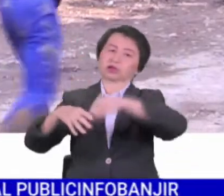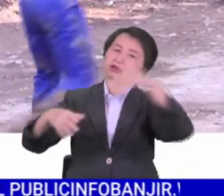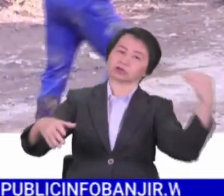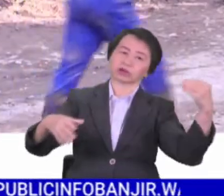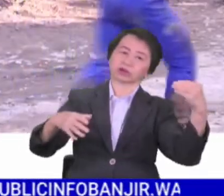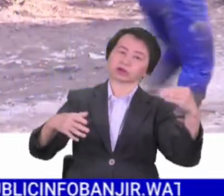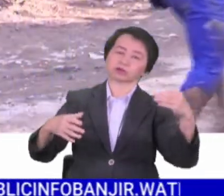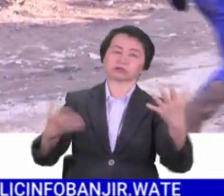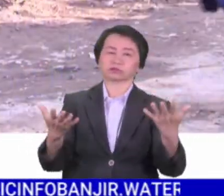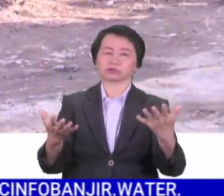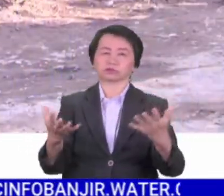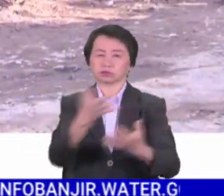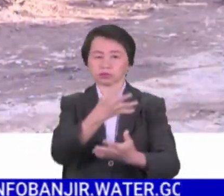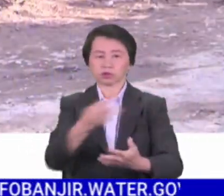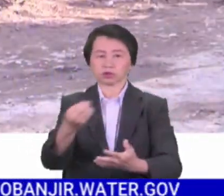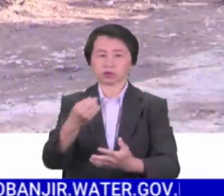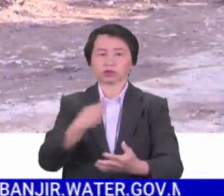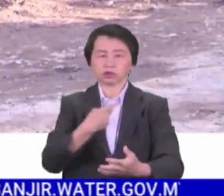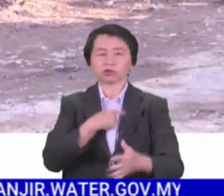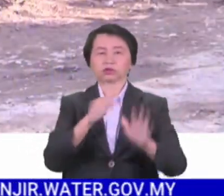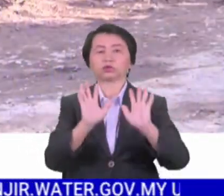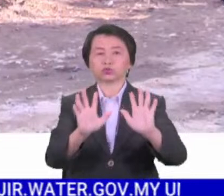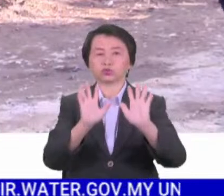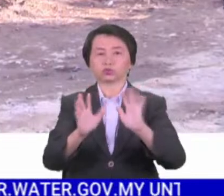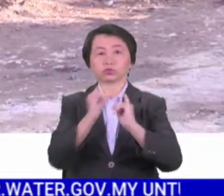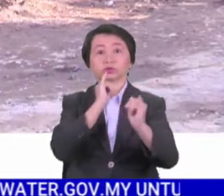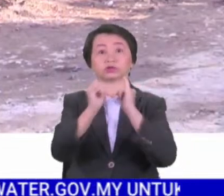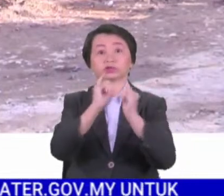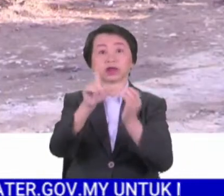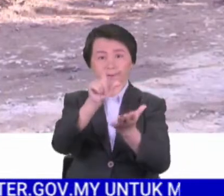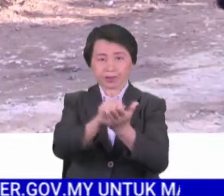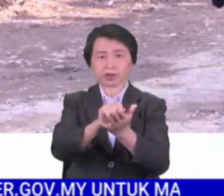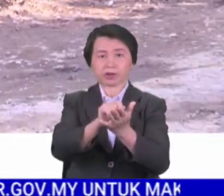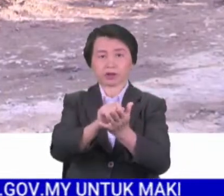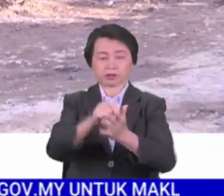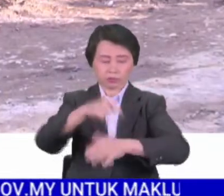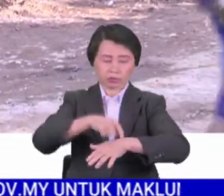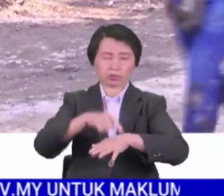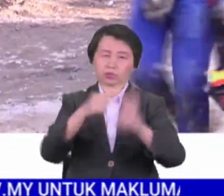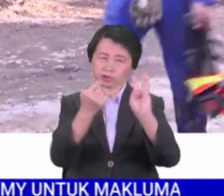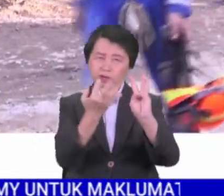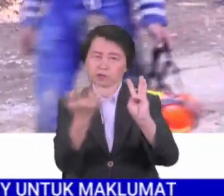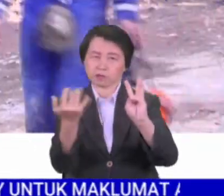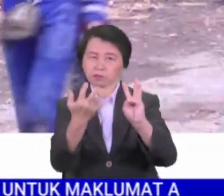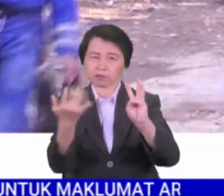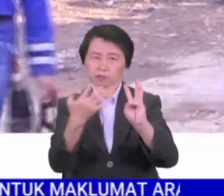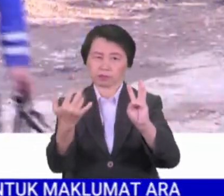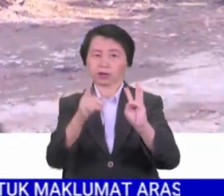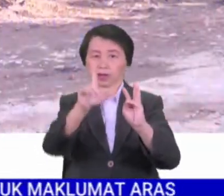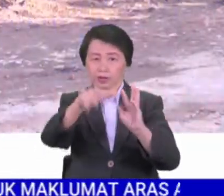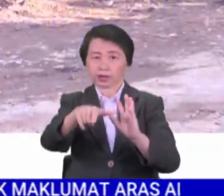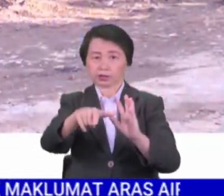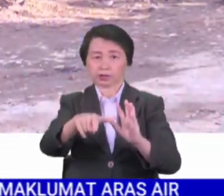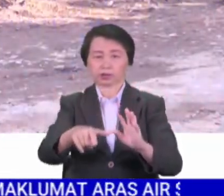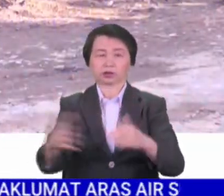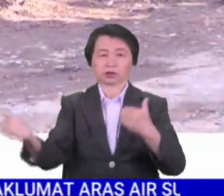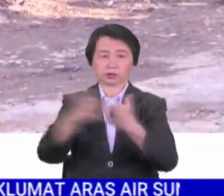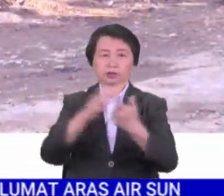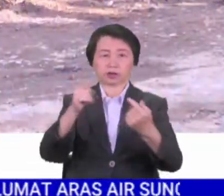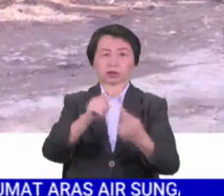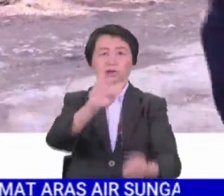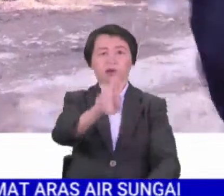dikeluarkan, dan kita nantikan sidang media yang akan diadakan sebentar lagi.